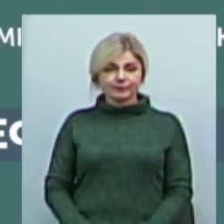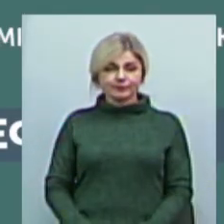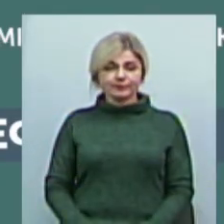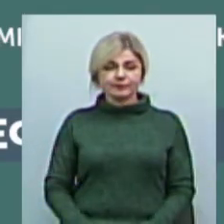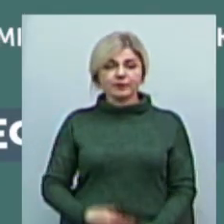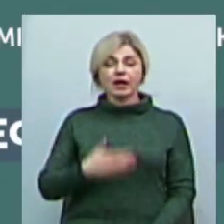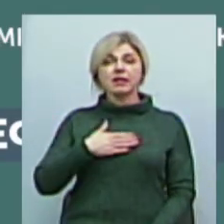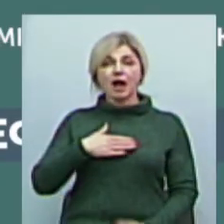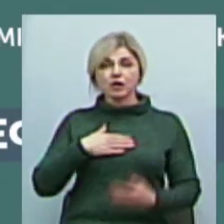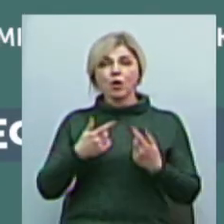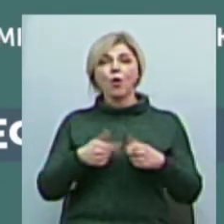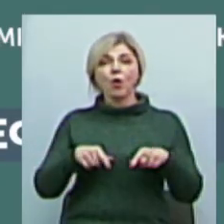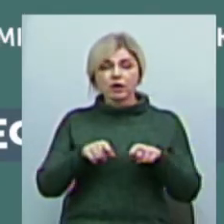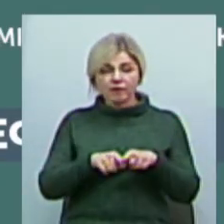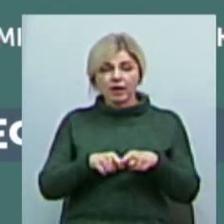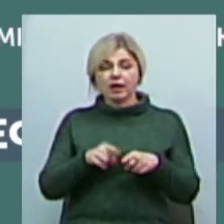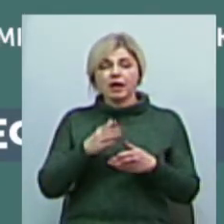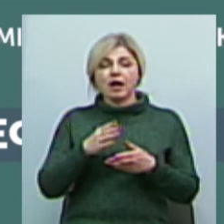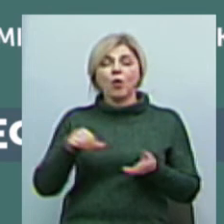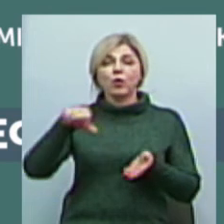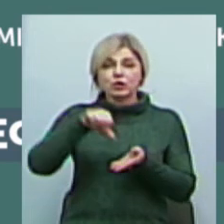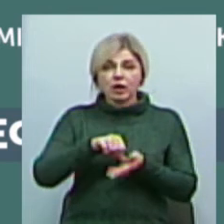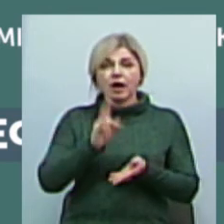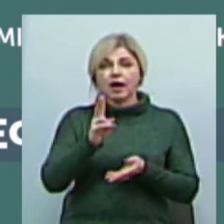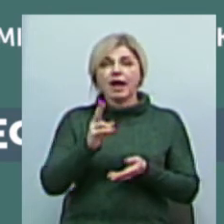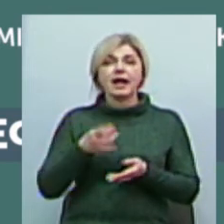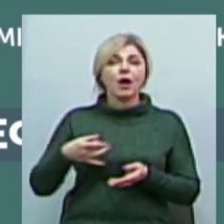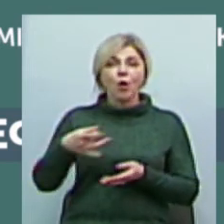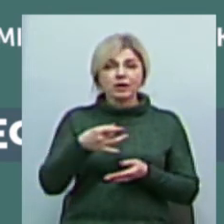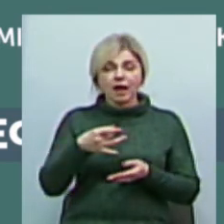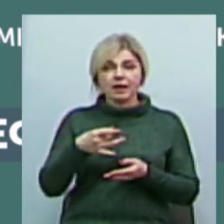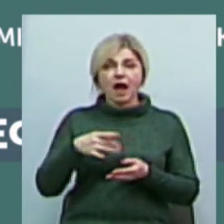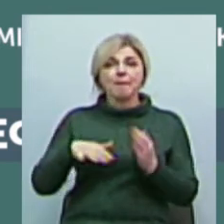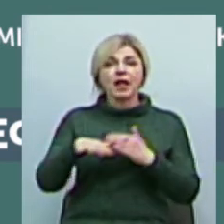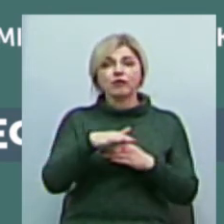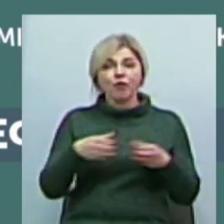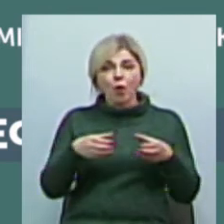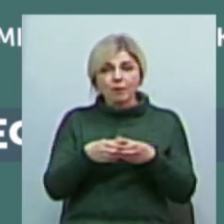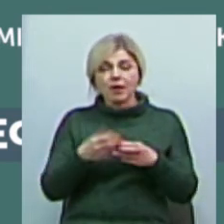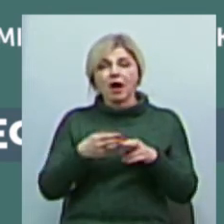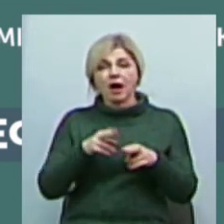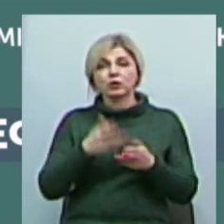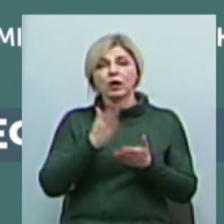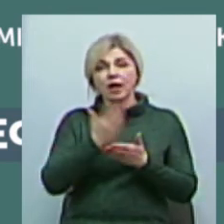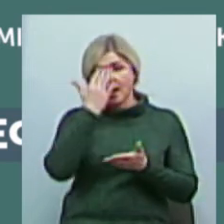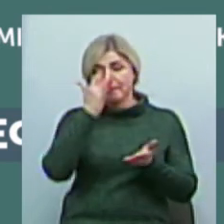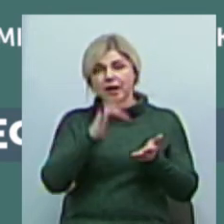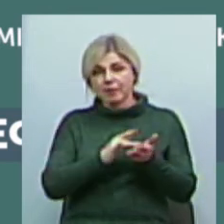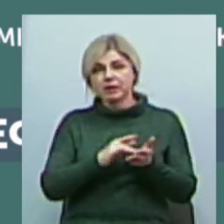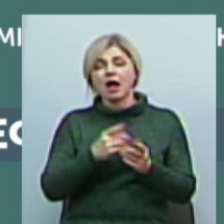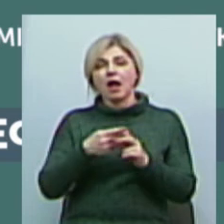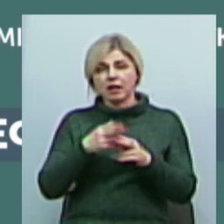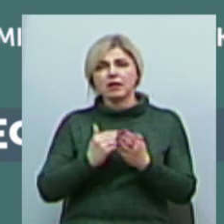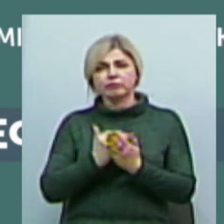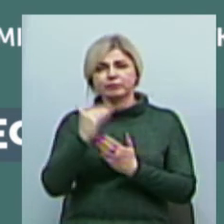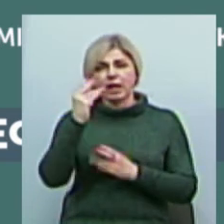Наша організація Агентства економічного розвитку долучилася до регіональної платформи, яка має на меті просування реформ, тому що ми бачимо